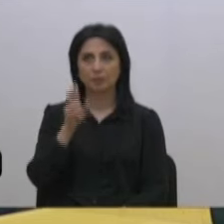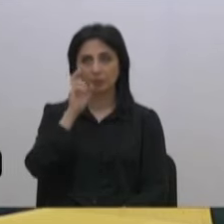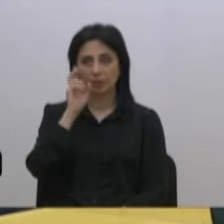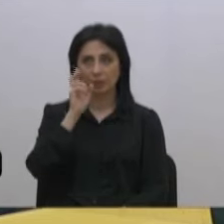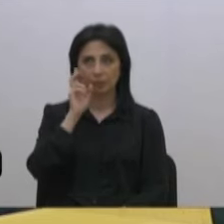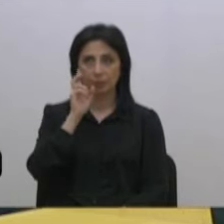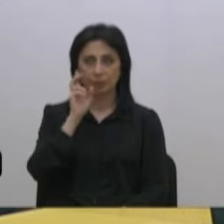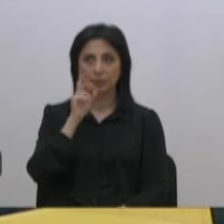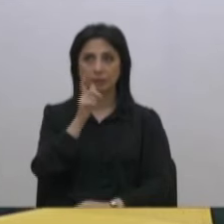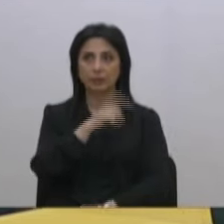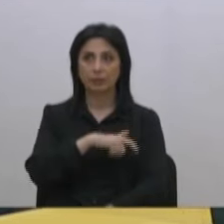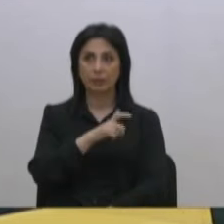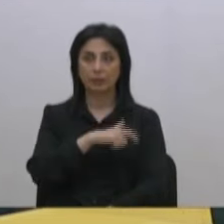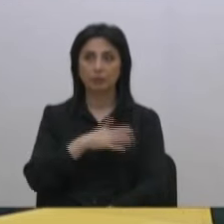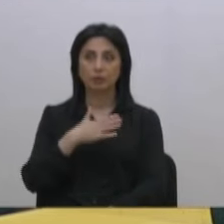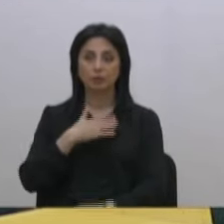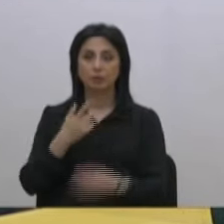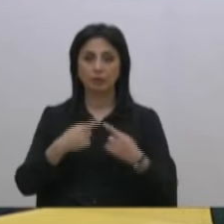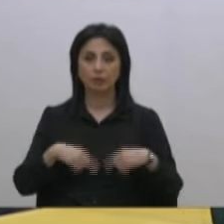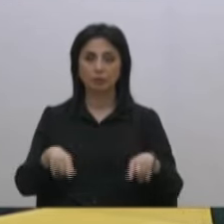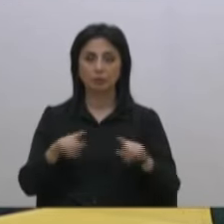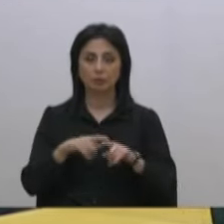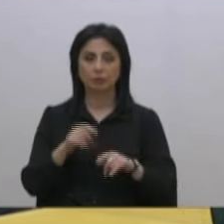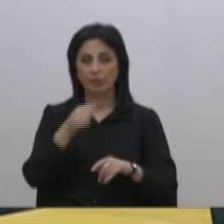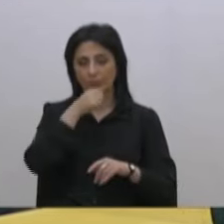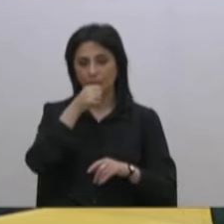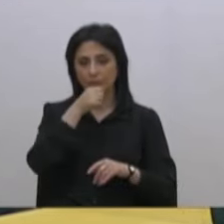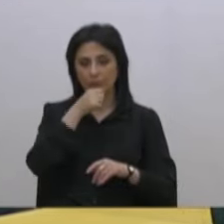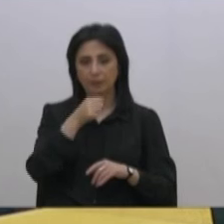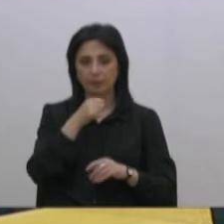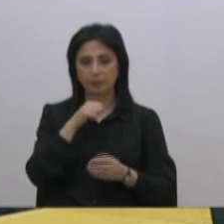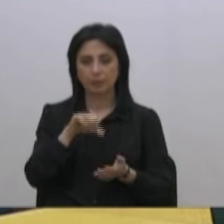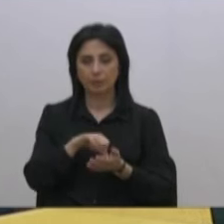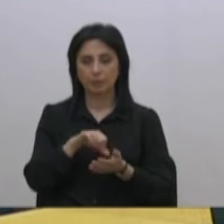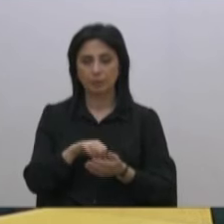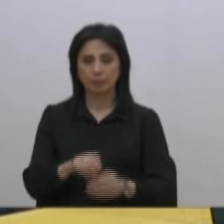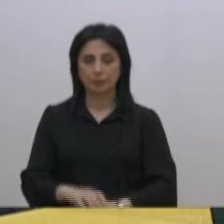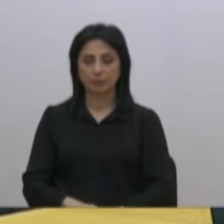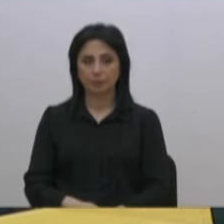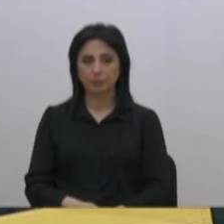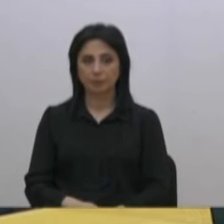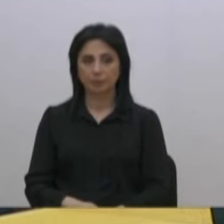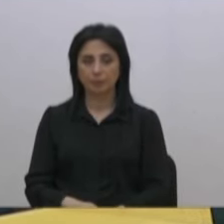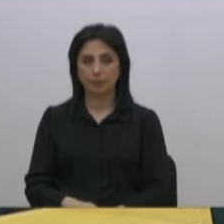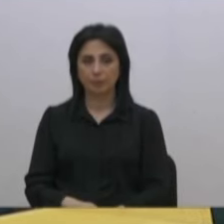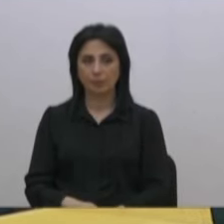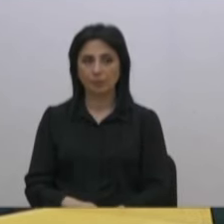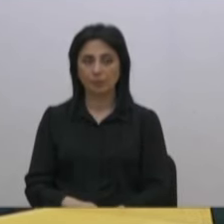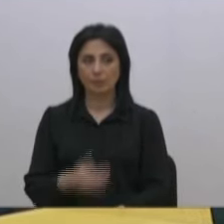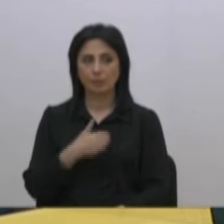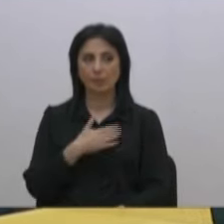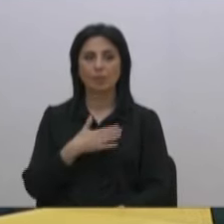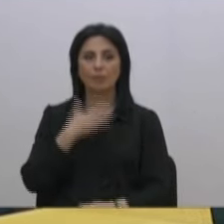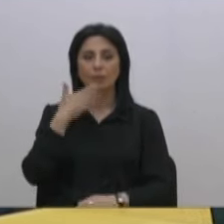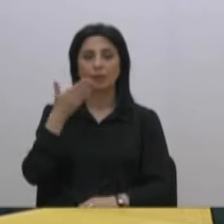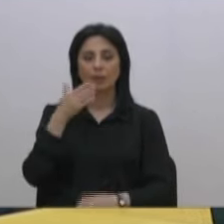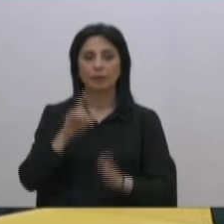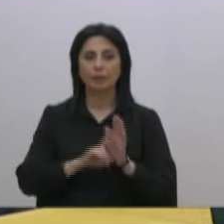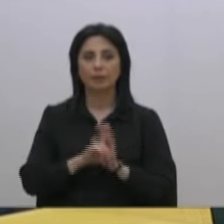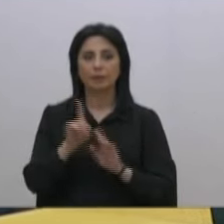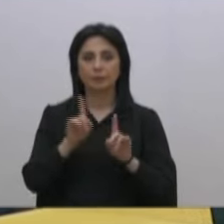მთავრობის წევრებს, ჩვენ საზოგადოებას, მედიის წარმომადგენლებს. მინდა ჩემი გამოსვლა